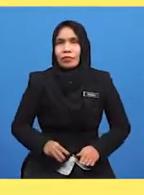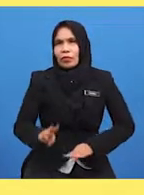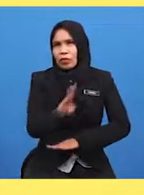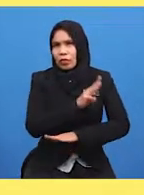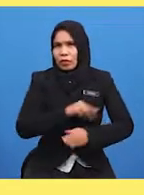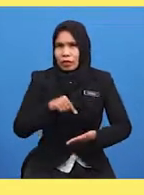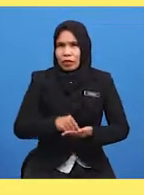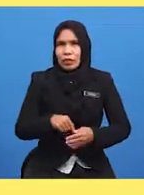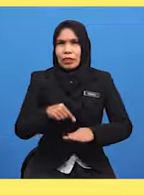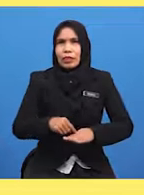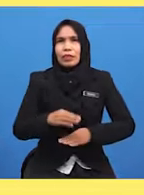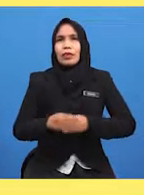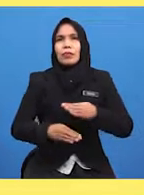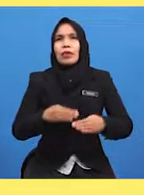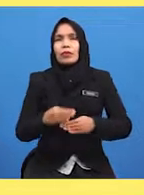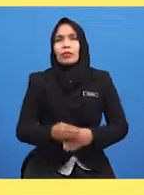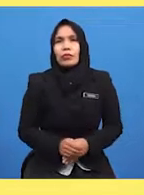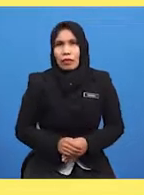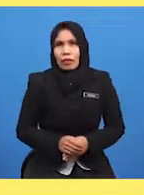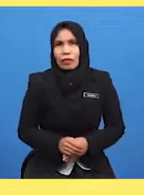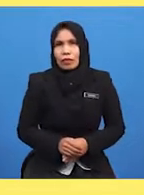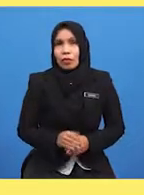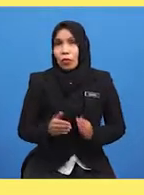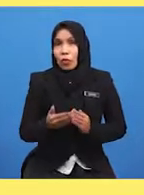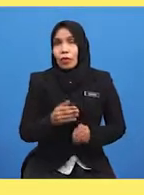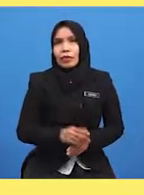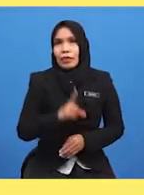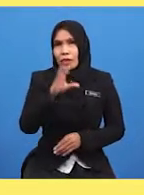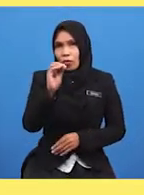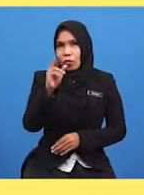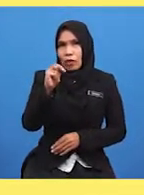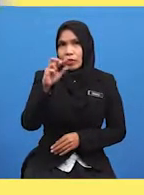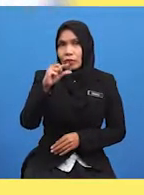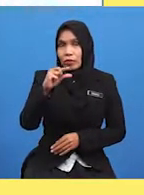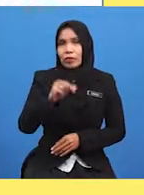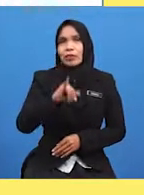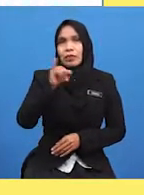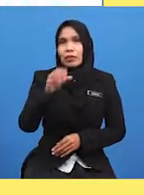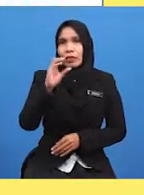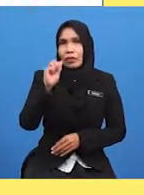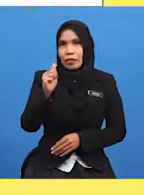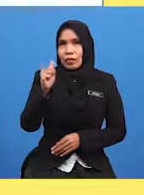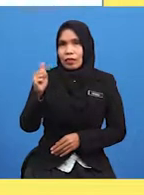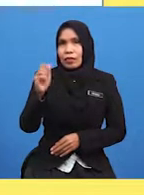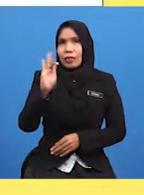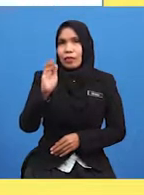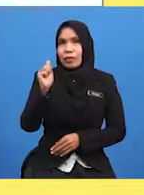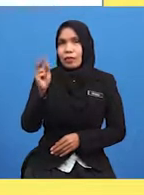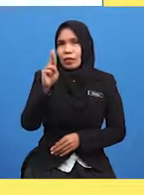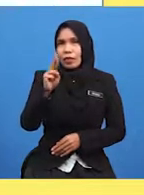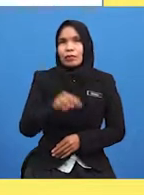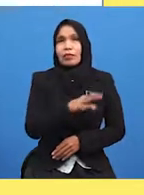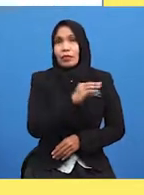perlombongan dimajukan oleh pembesar perak bernama di long sabar dan anaknya hibrahimh mereka membawa masuk